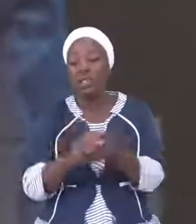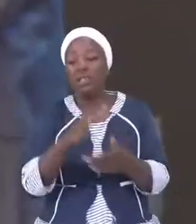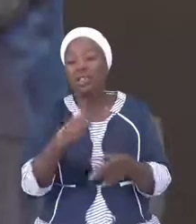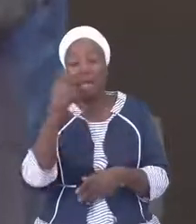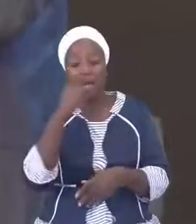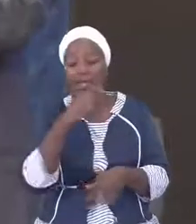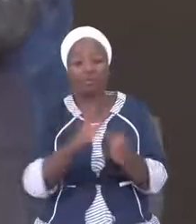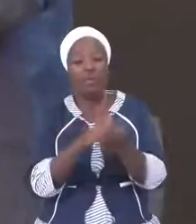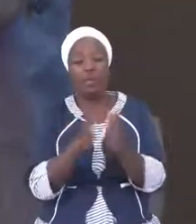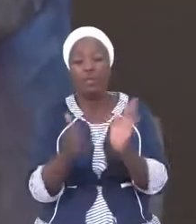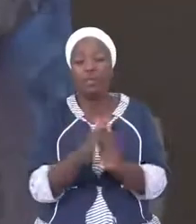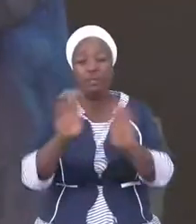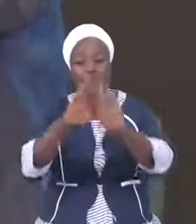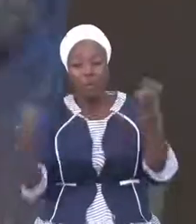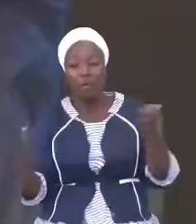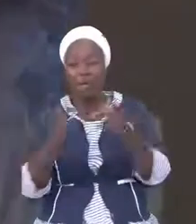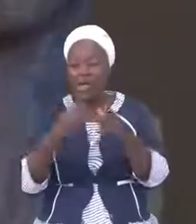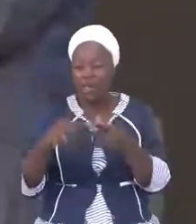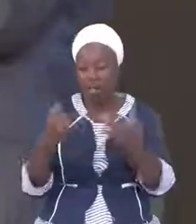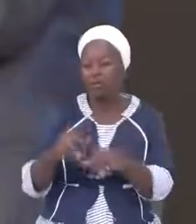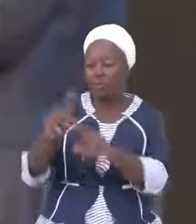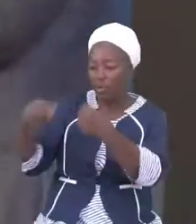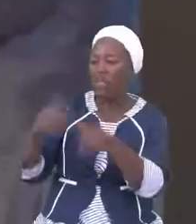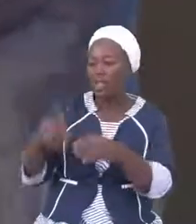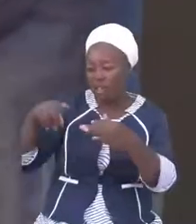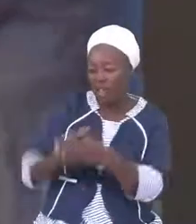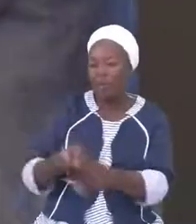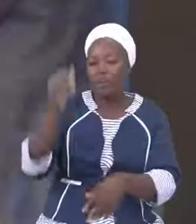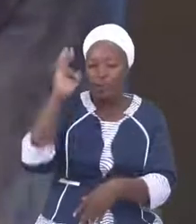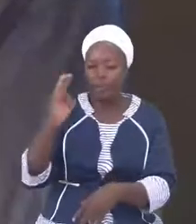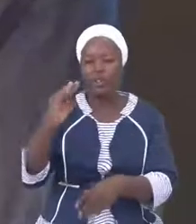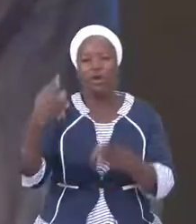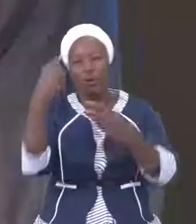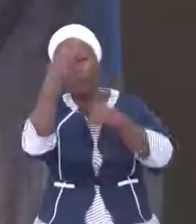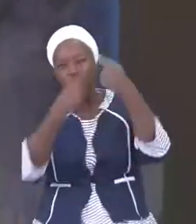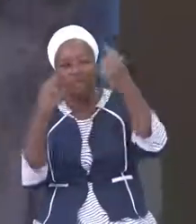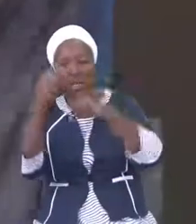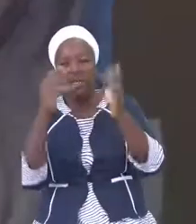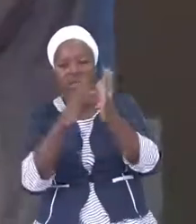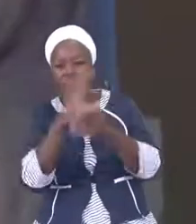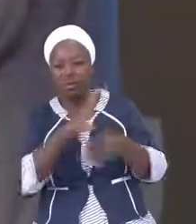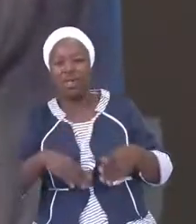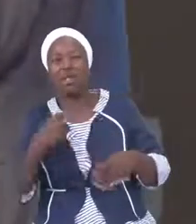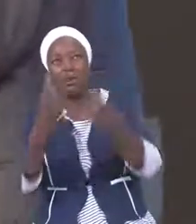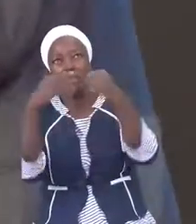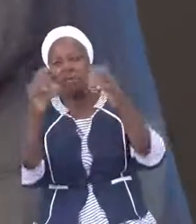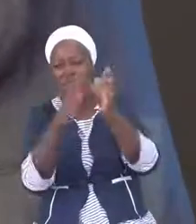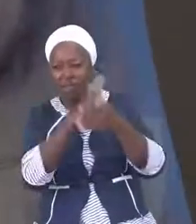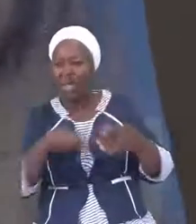part, il prenait l'Ancien Testament et il prêchait Christ. Parce